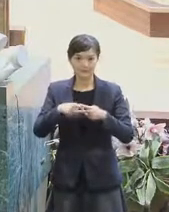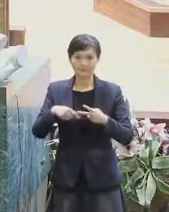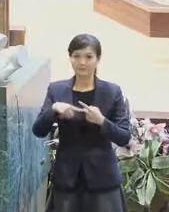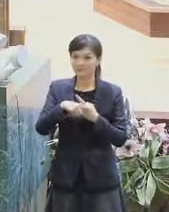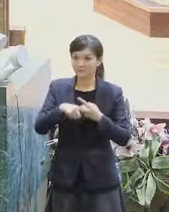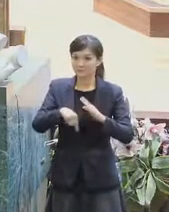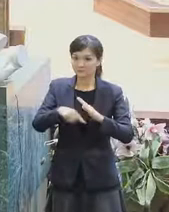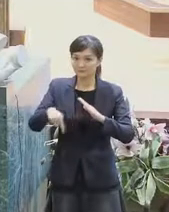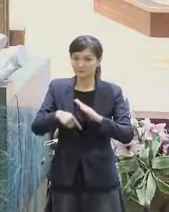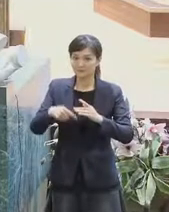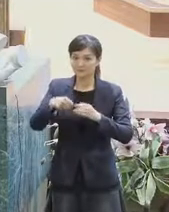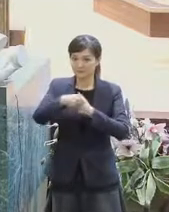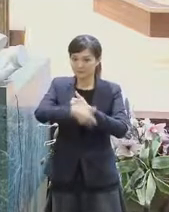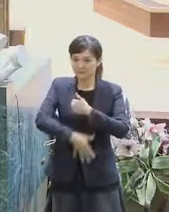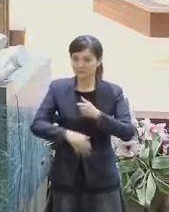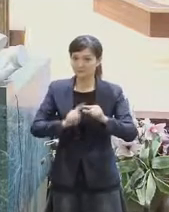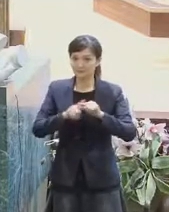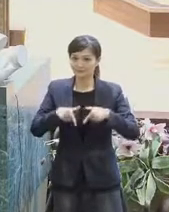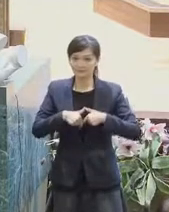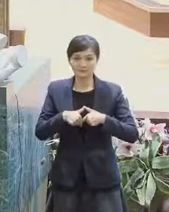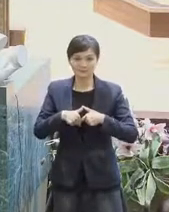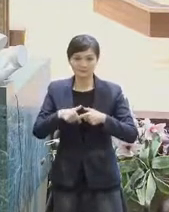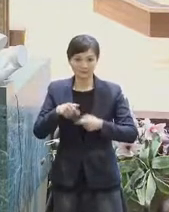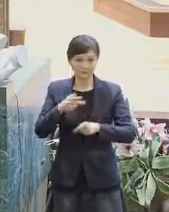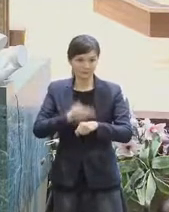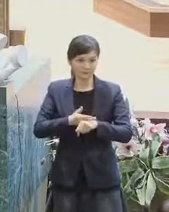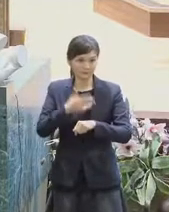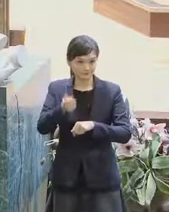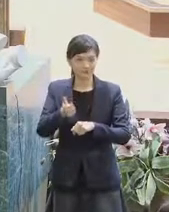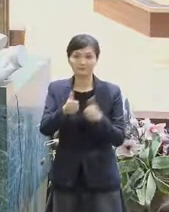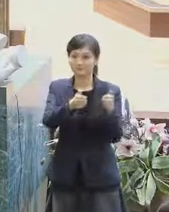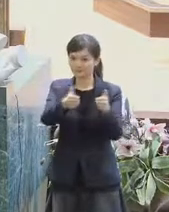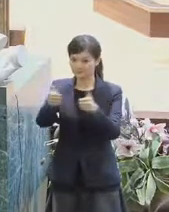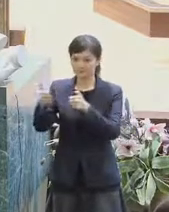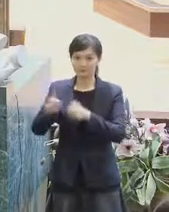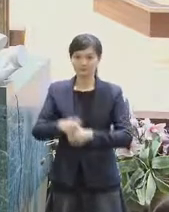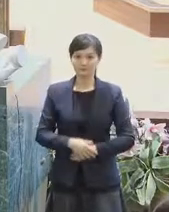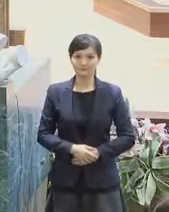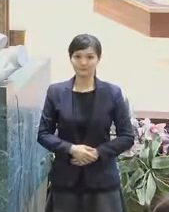中心的王俊尧技术长。